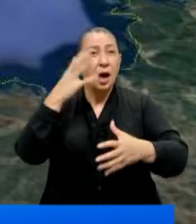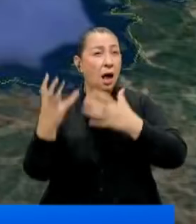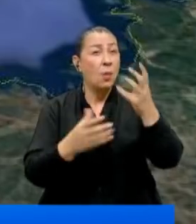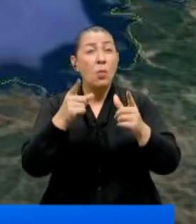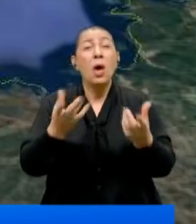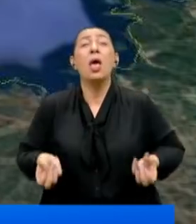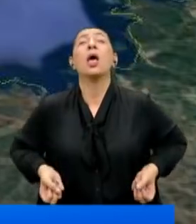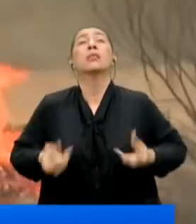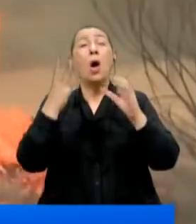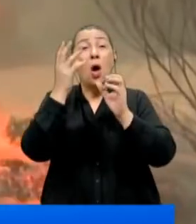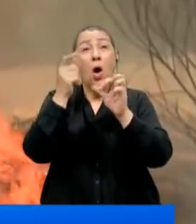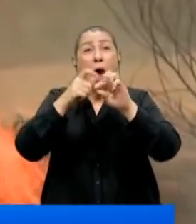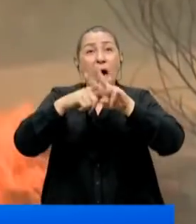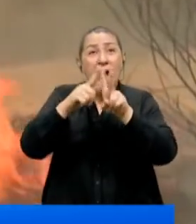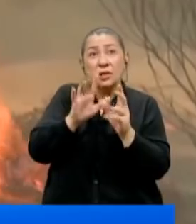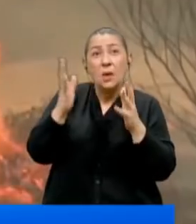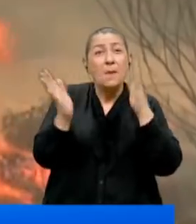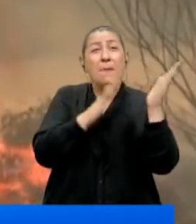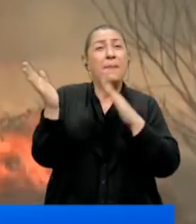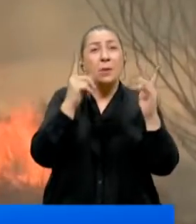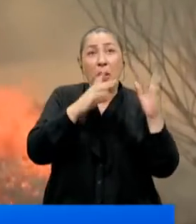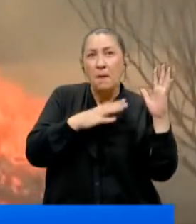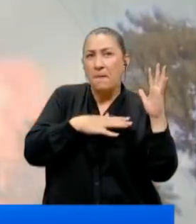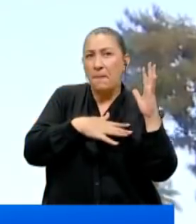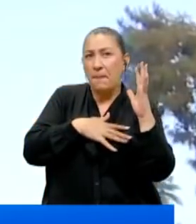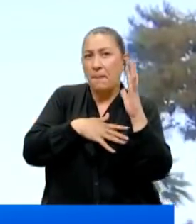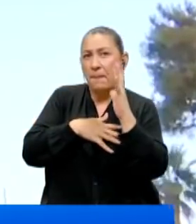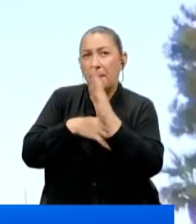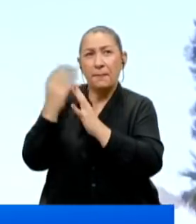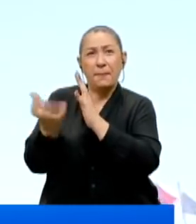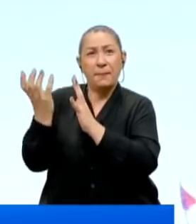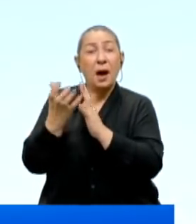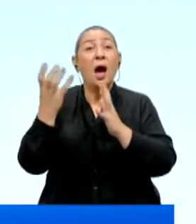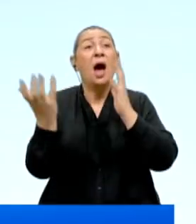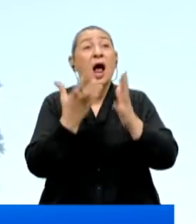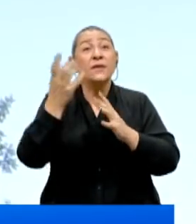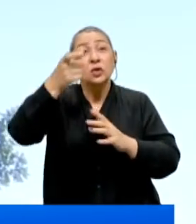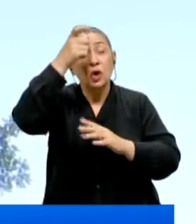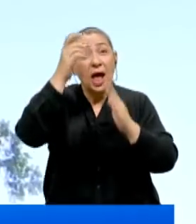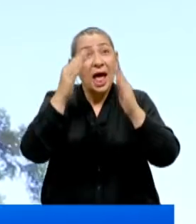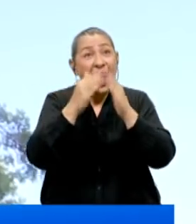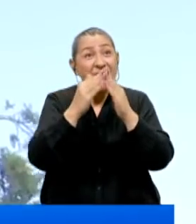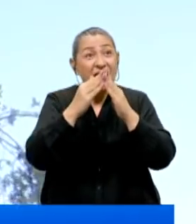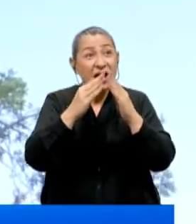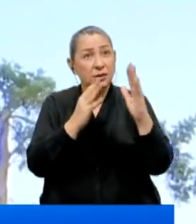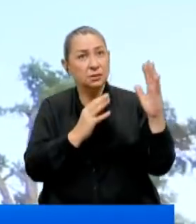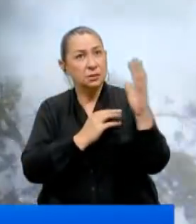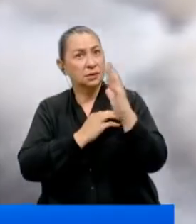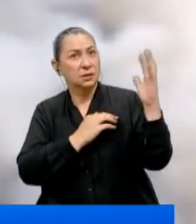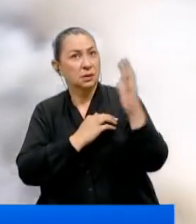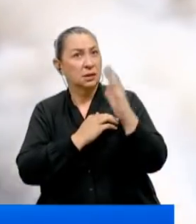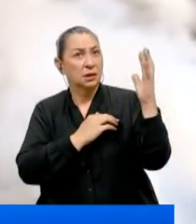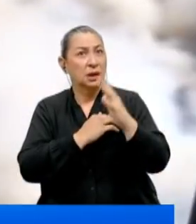kalmadı. Ören'e doğru rüzgarla ilerleyişini sürdürdü alevler. Alevler artık Türk evlerinin üzerine